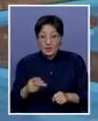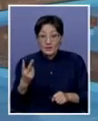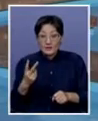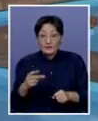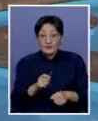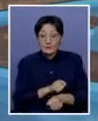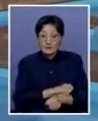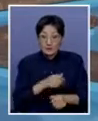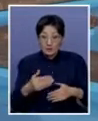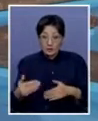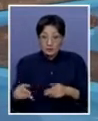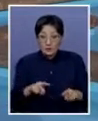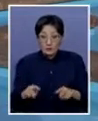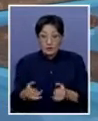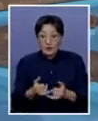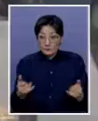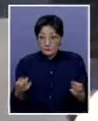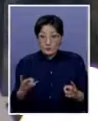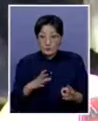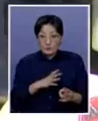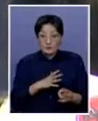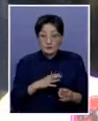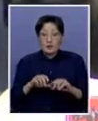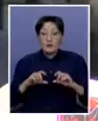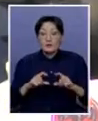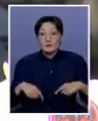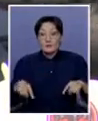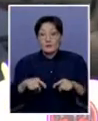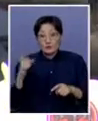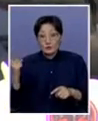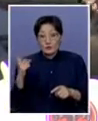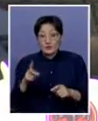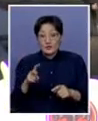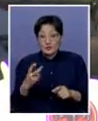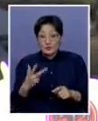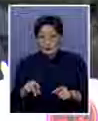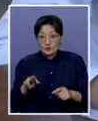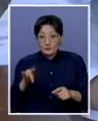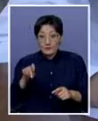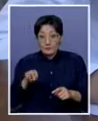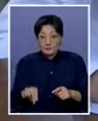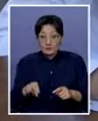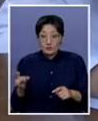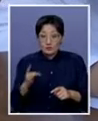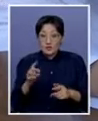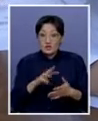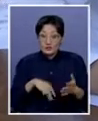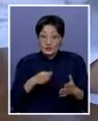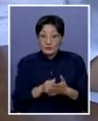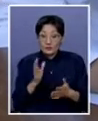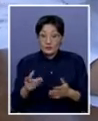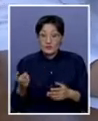метр қашықтықты сақтауды қамтамасыз етуі керек. Енді мекеме басшысына 230 айлық есептік көрсеткіш көлемінде айыппұл